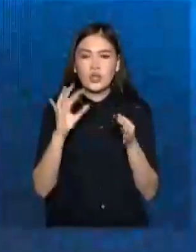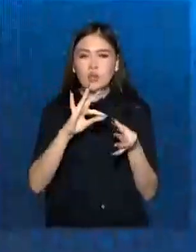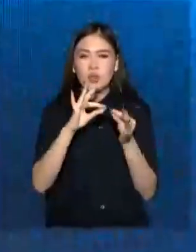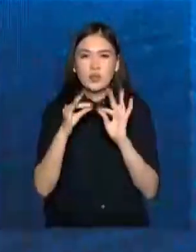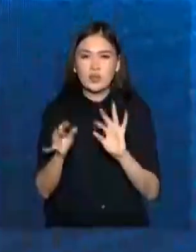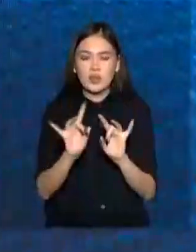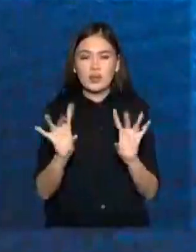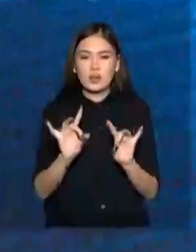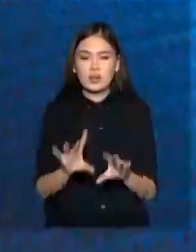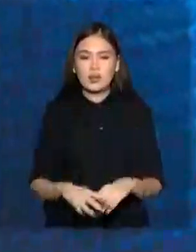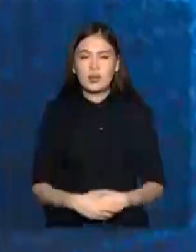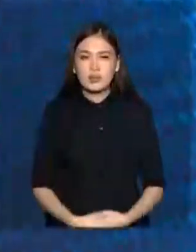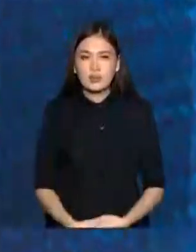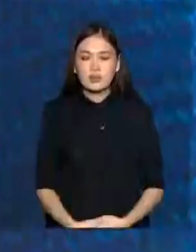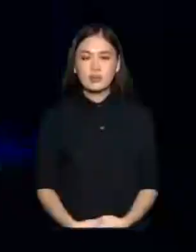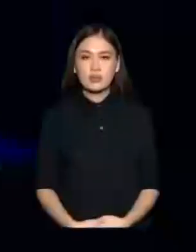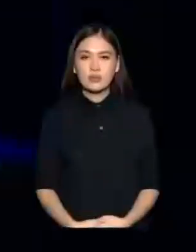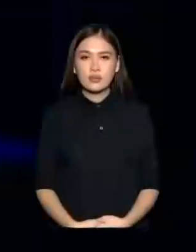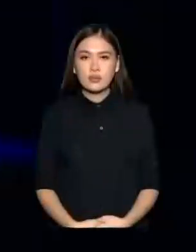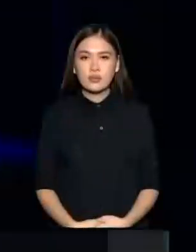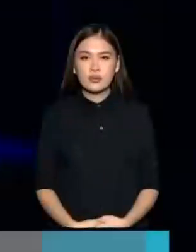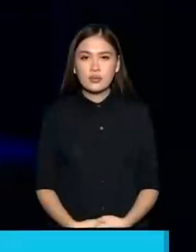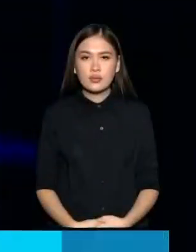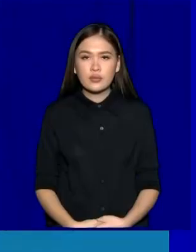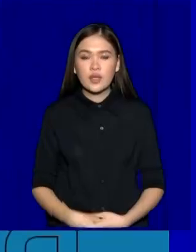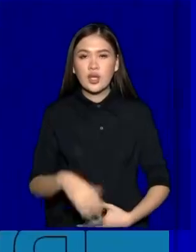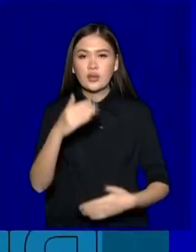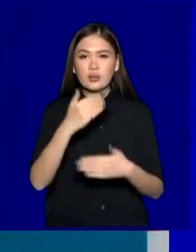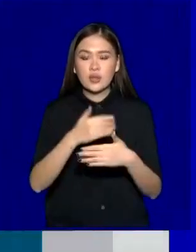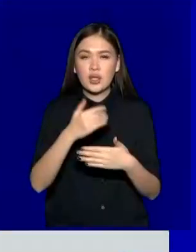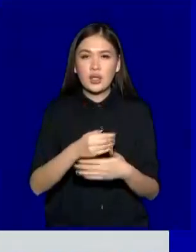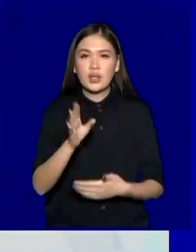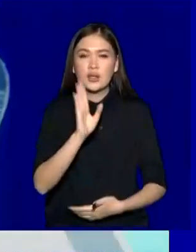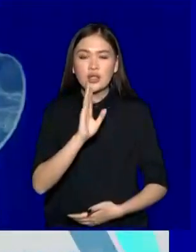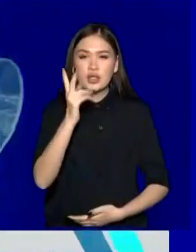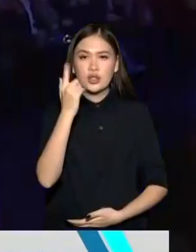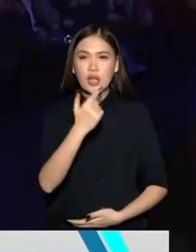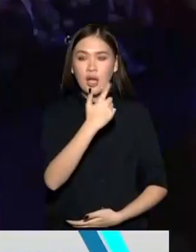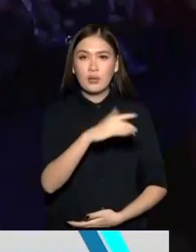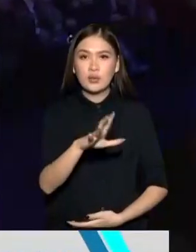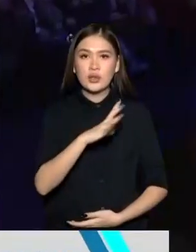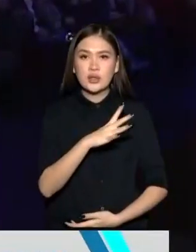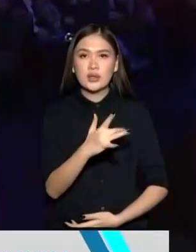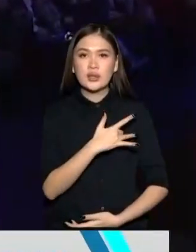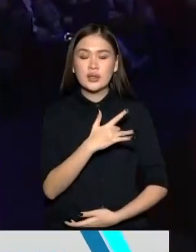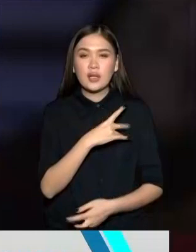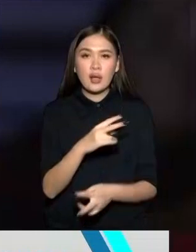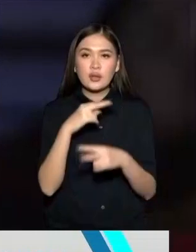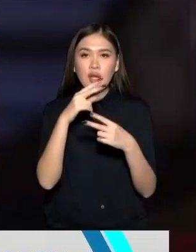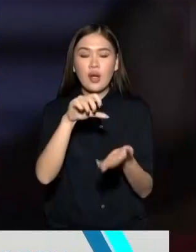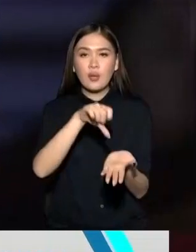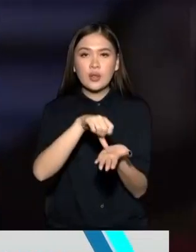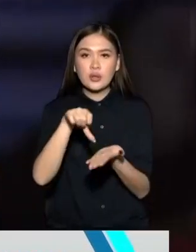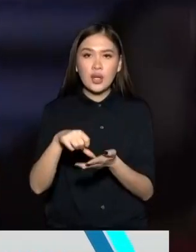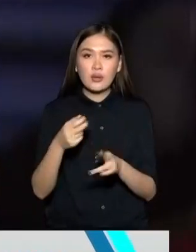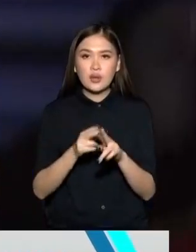ордакса гидула спектакль еще с момента премьеры завоевал сердца зрителей поставлен